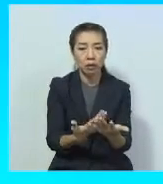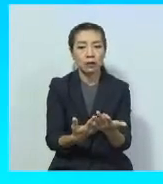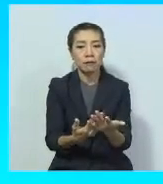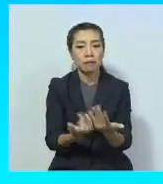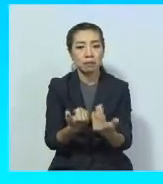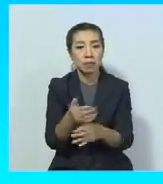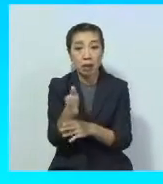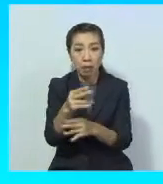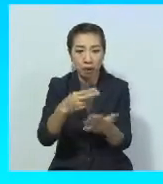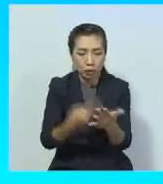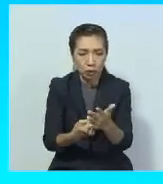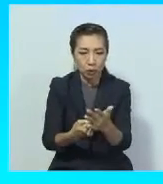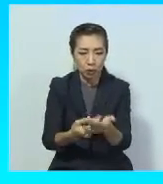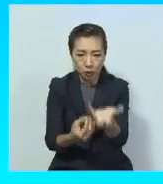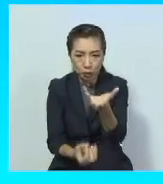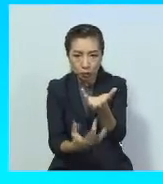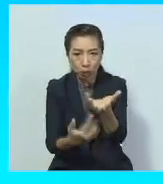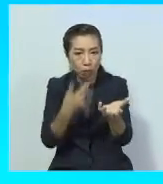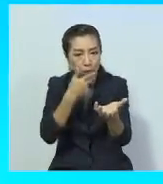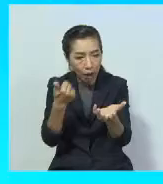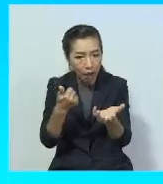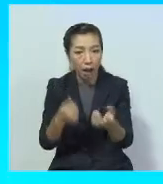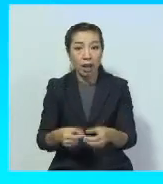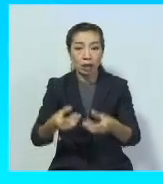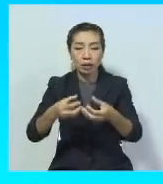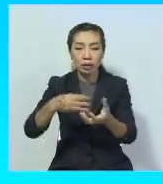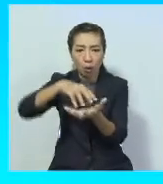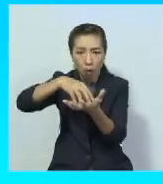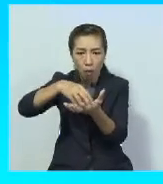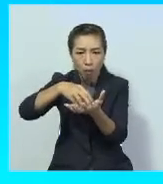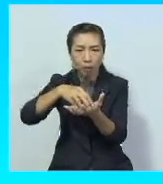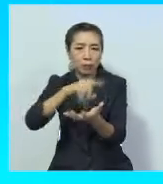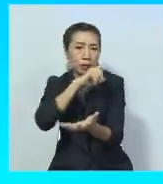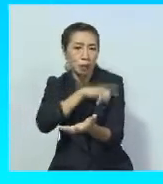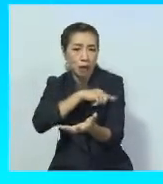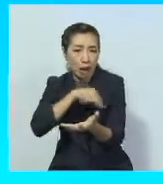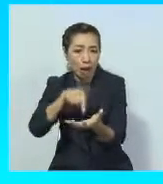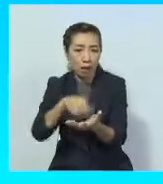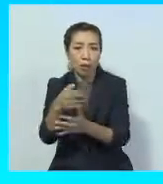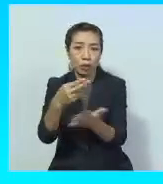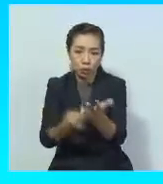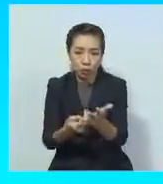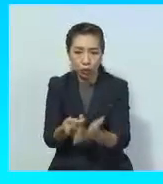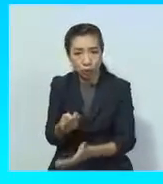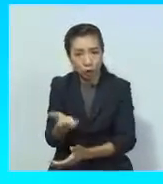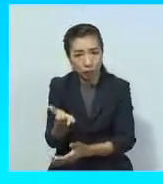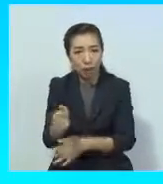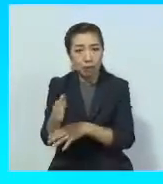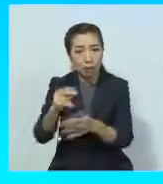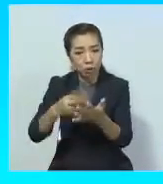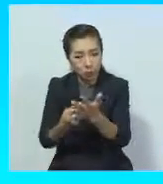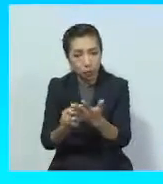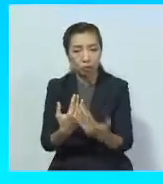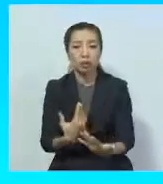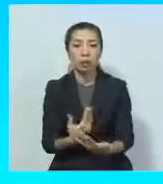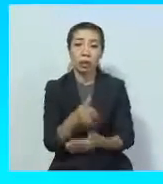มีปลาทูซาเตี้ยซาลาเปาปลาทูด้วยมีทอดมันปลาทูนอกจากปลาทูแล้วนะคะก็ยังมีการขายปลา